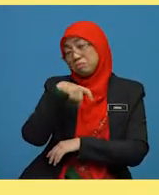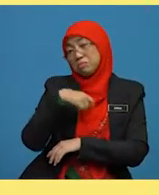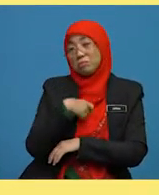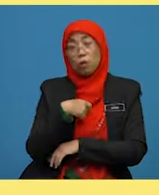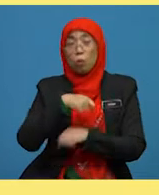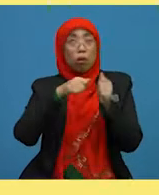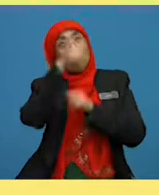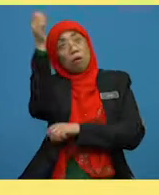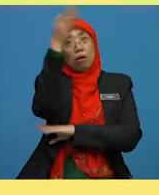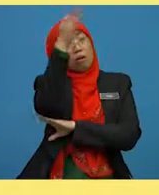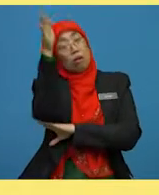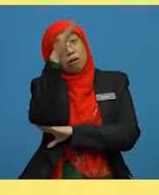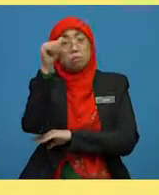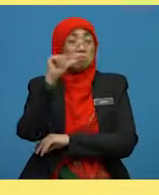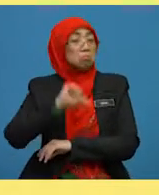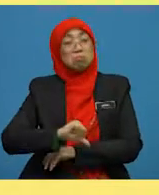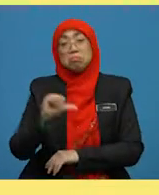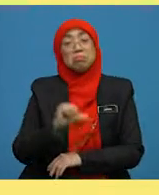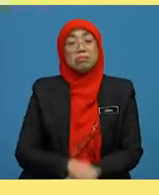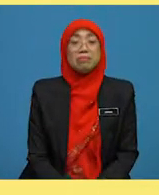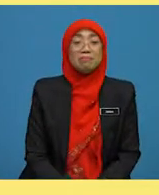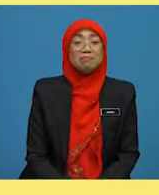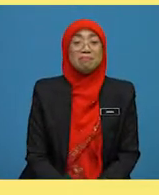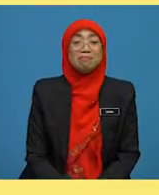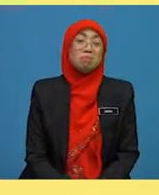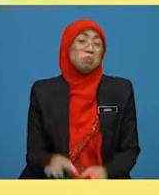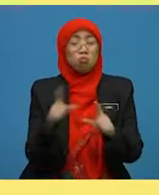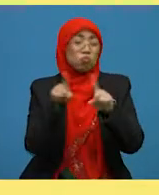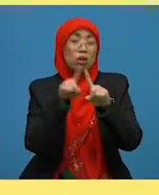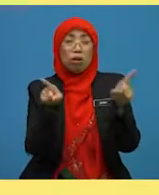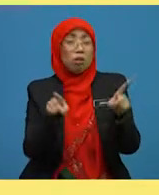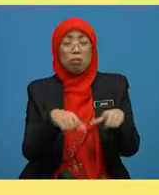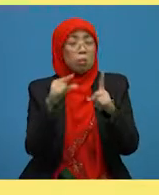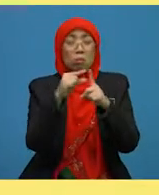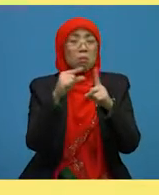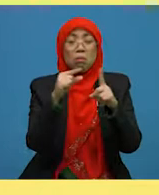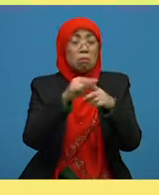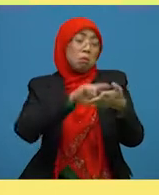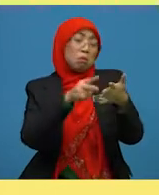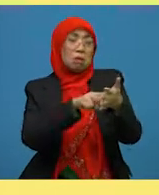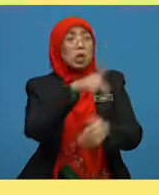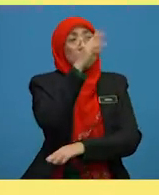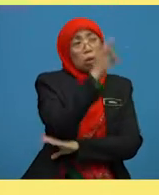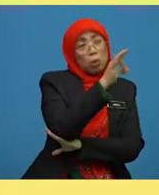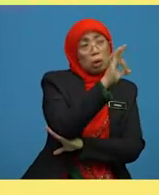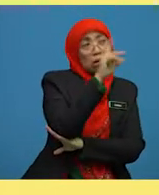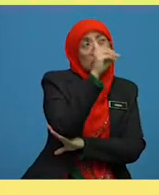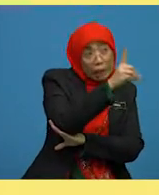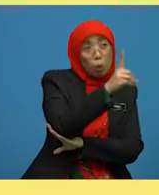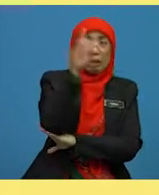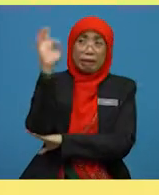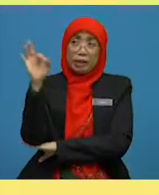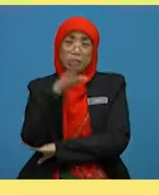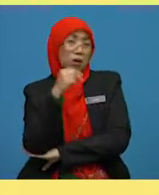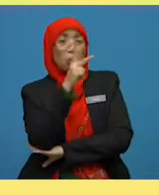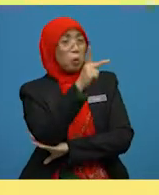Bagus. Nampaknya para pelajar juga dapat memberikan jawapan yang betul. Tahniah